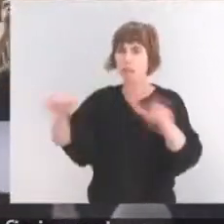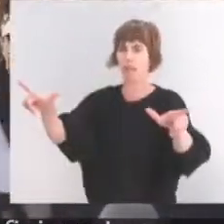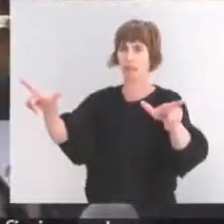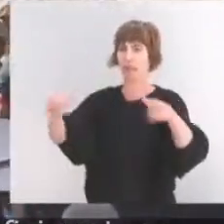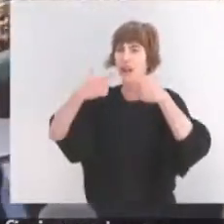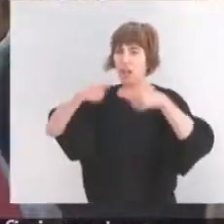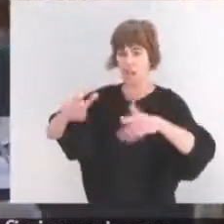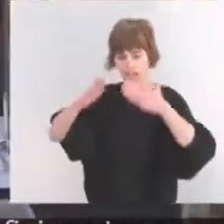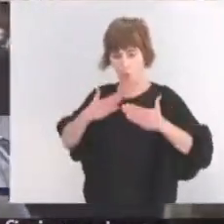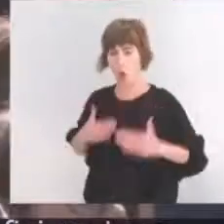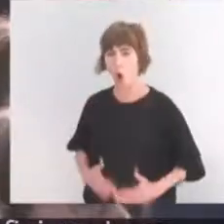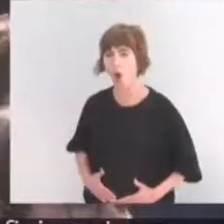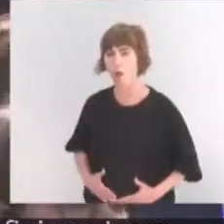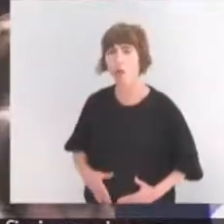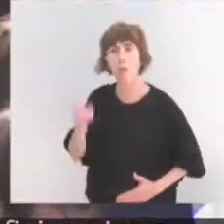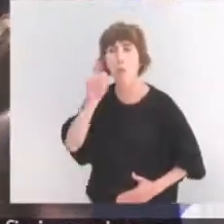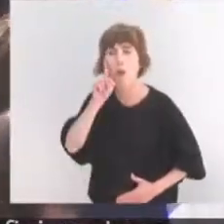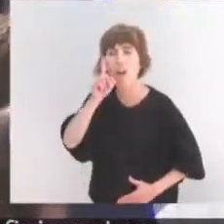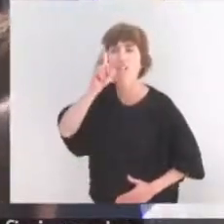qu'à elle.